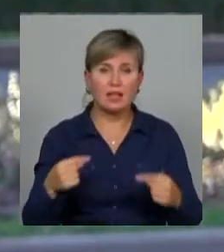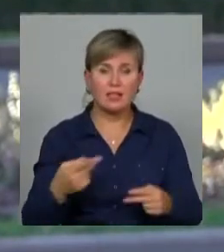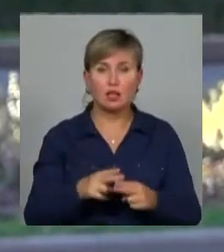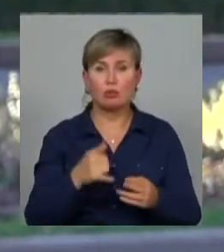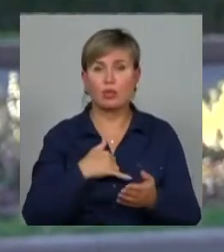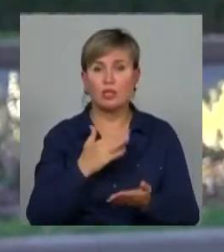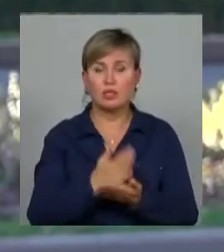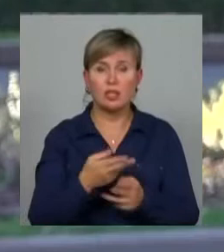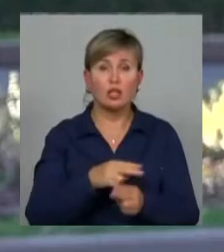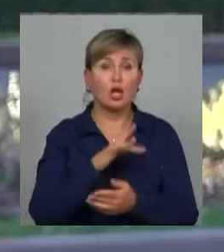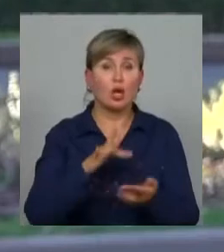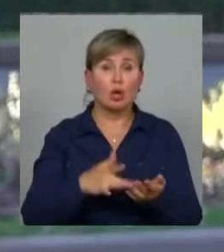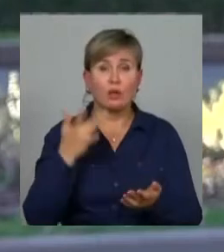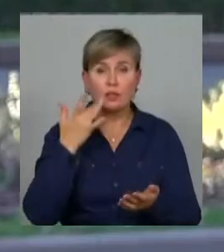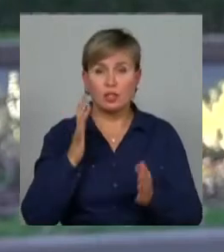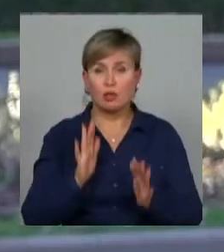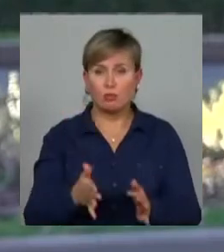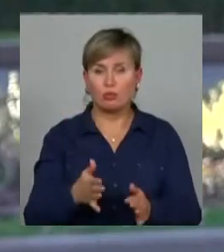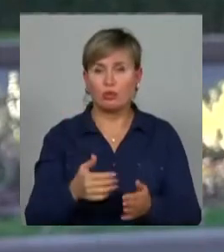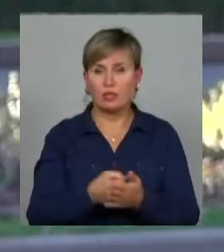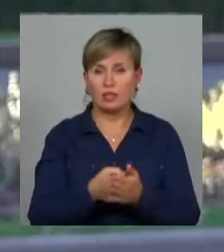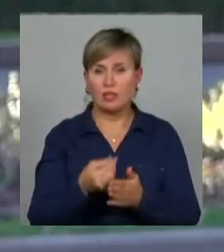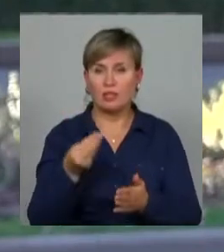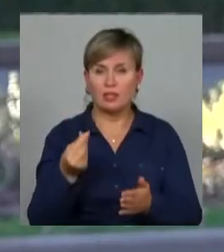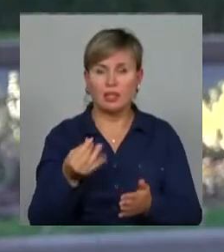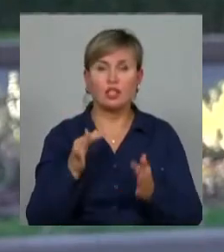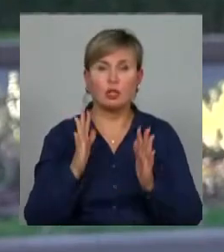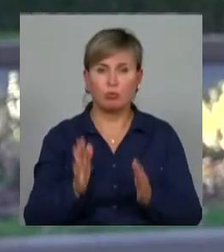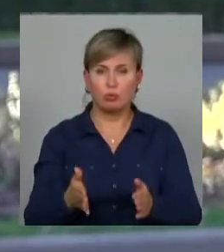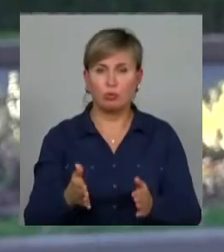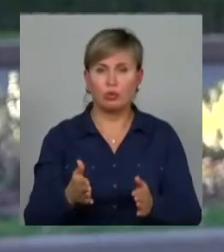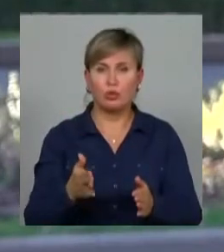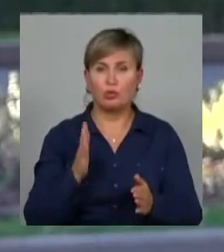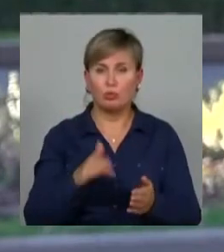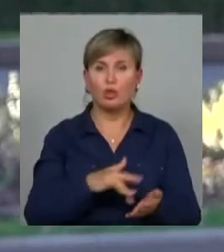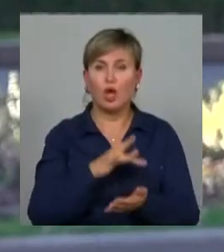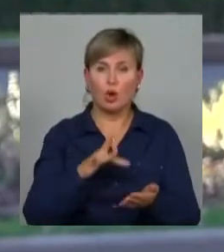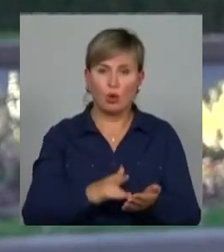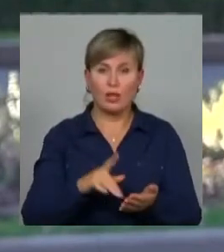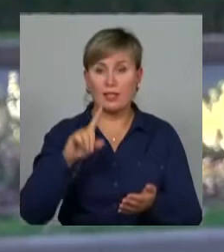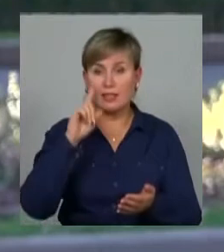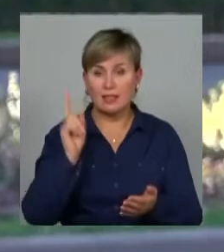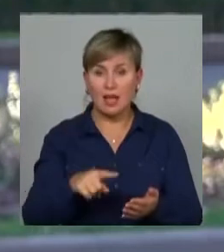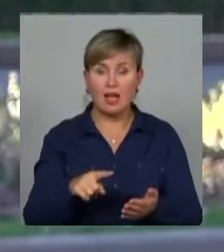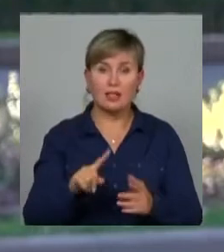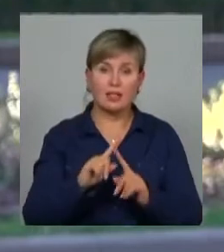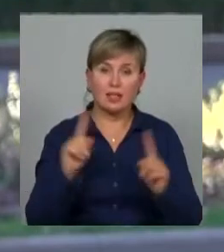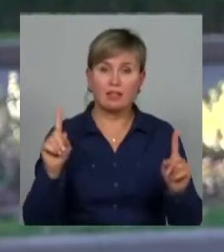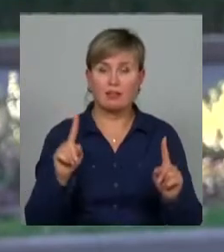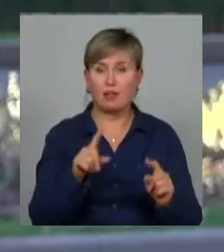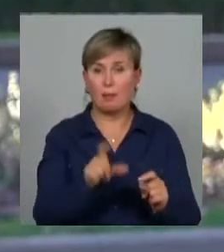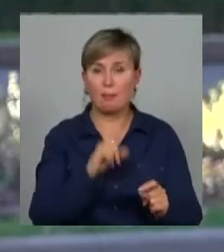добываем, этот город всегда будет генерировать деньги и будет городом знаний, креативной